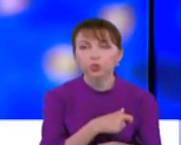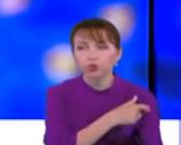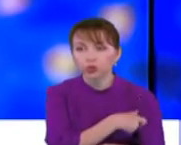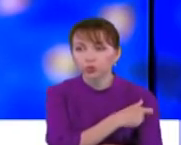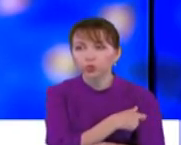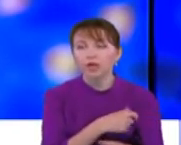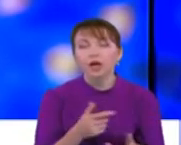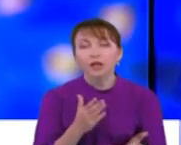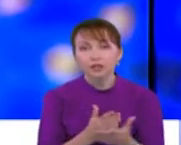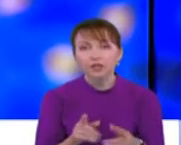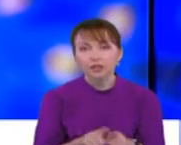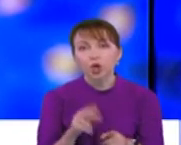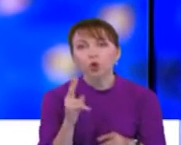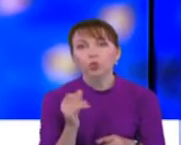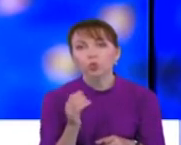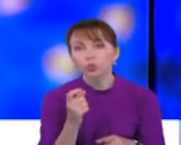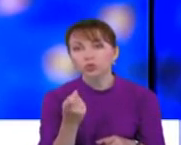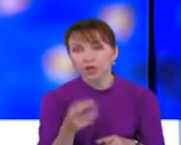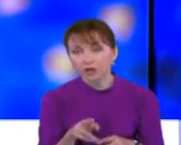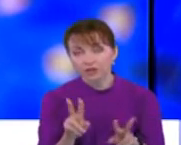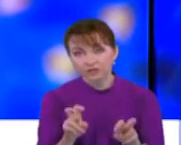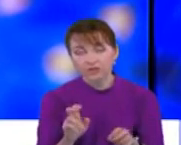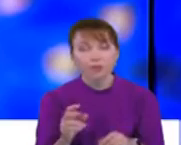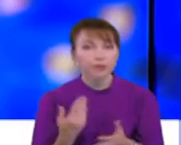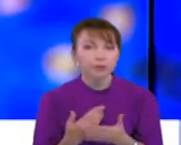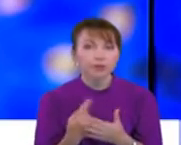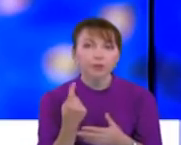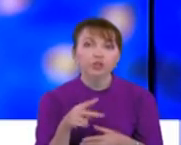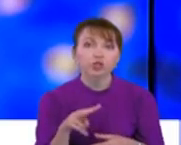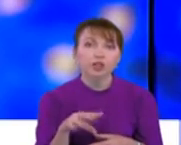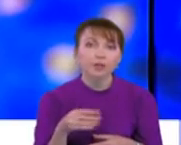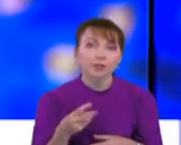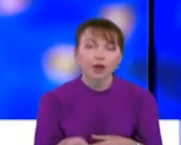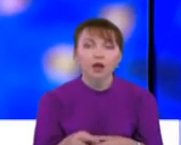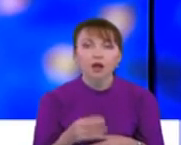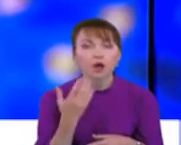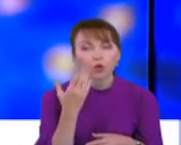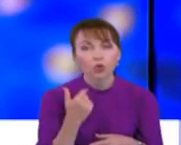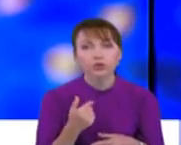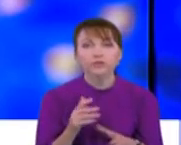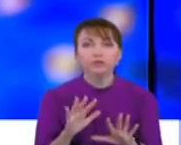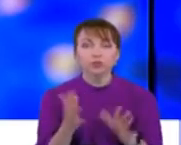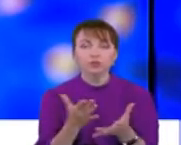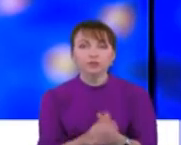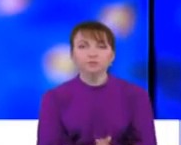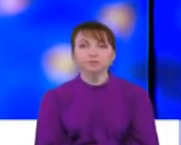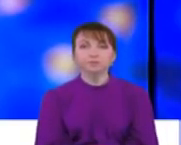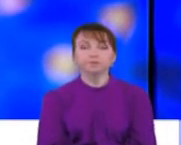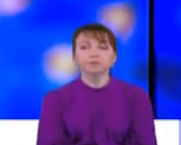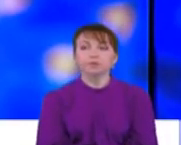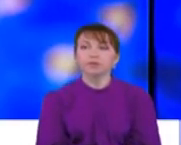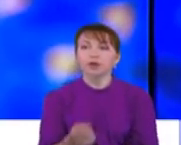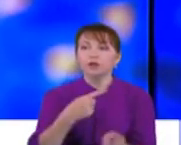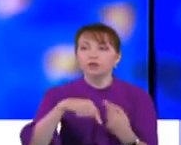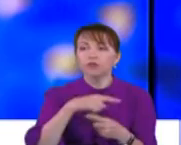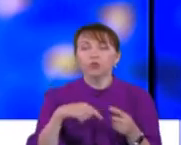події, крім цього Кузі, наприклад, на 1 липня, коли значить, відбулося навколо